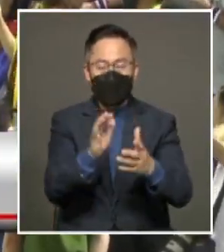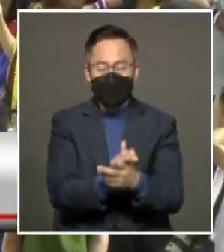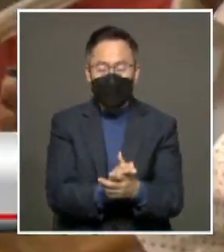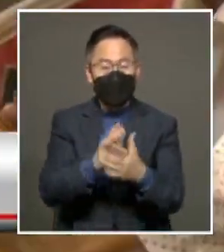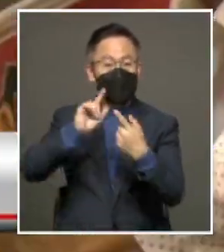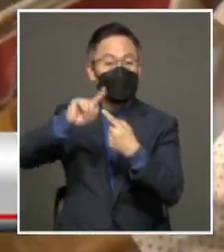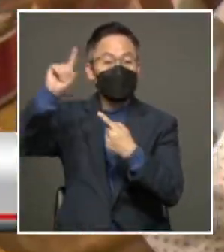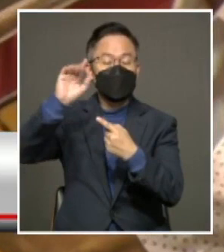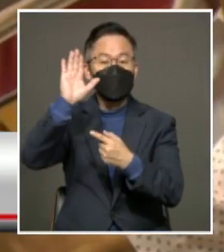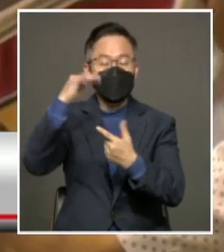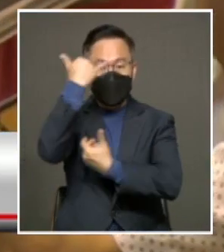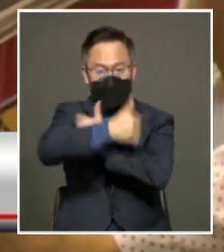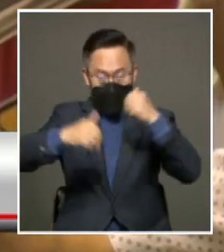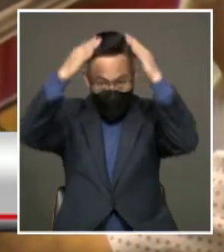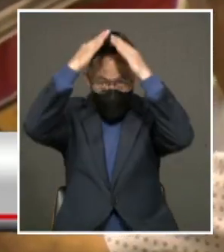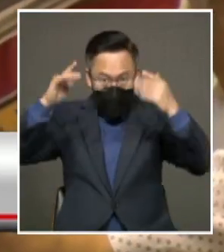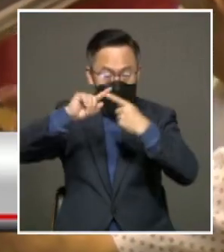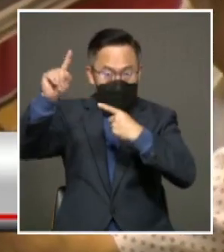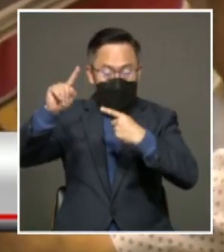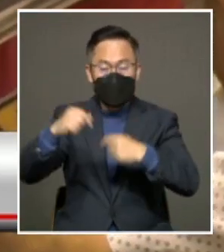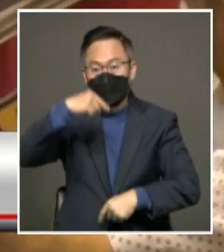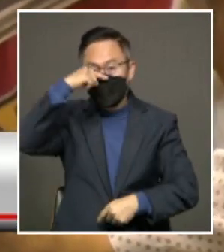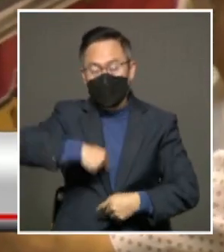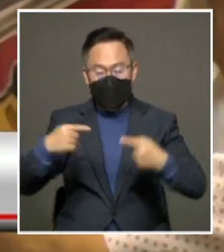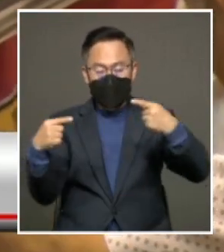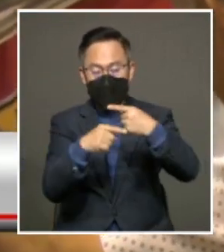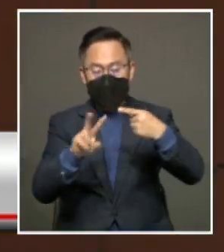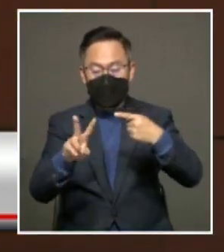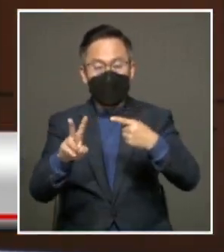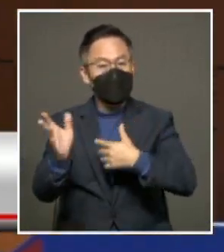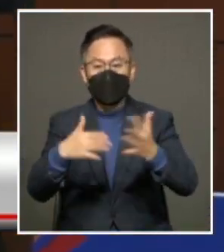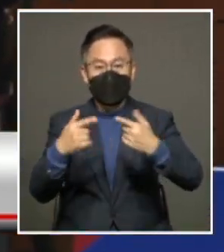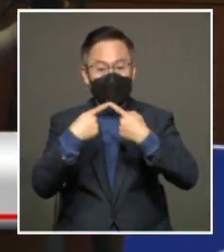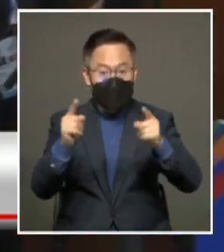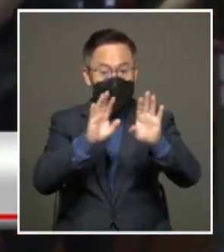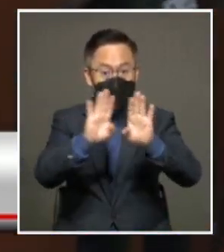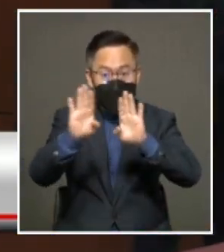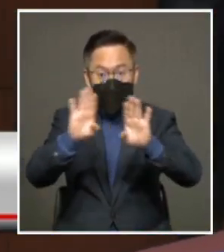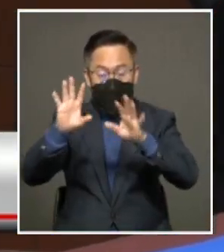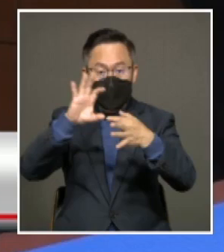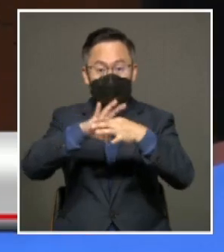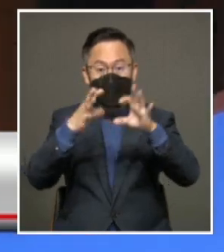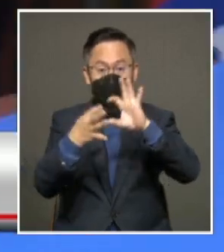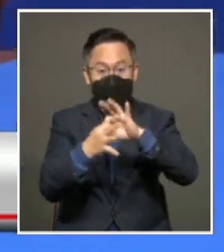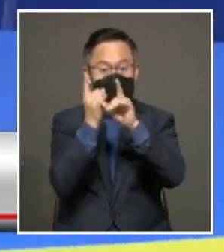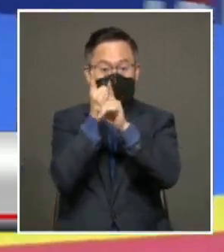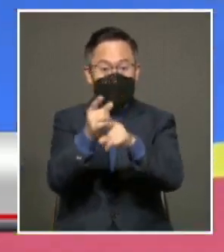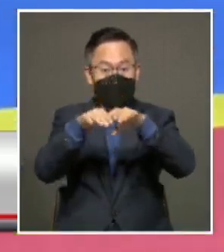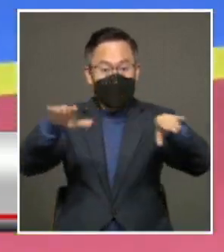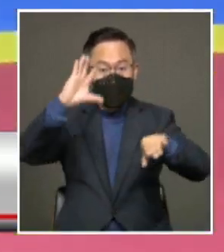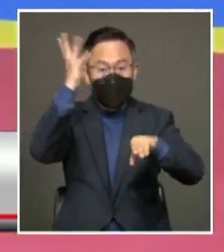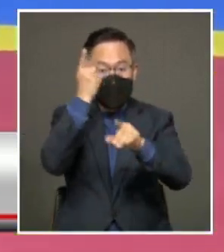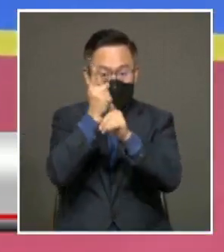จ้าเหรียญทองจะไม่สามารถแซงเจ้าภาพทีมชาติเวียดนามได้แต่หากดูเฉพาะการแข่งขันกีฬาที่ถือว่าเป็นกีฬาสาก